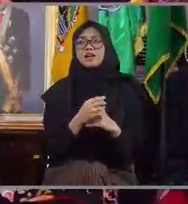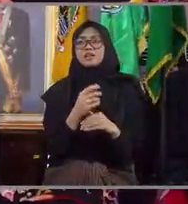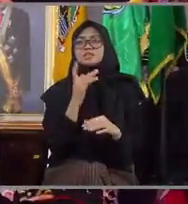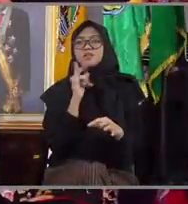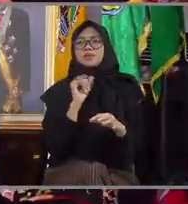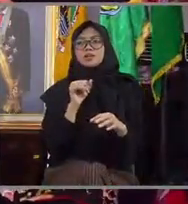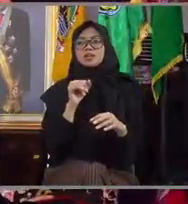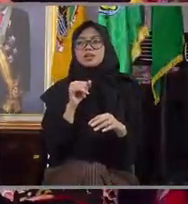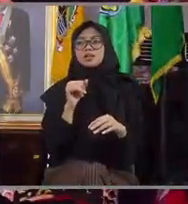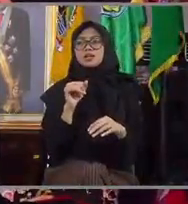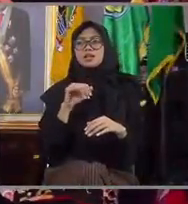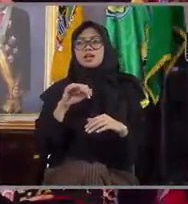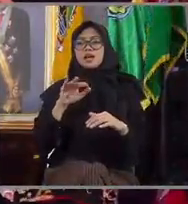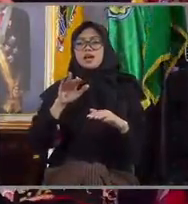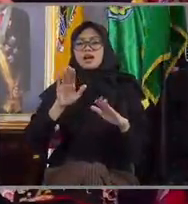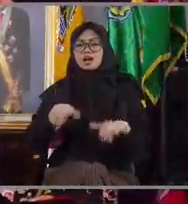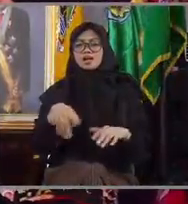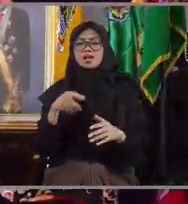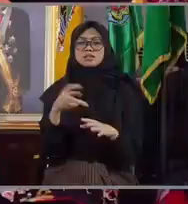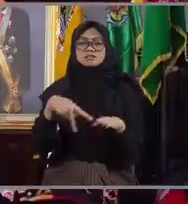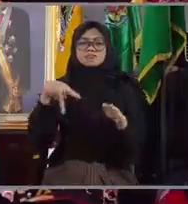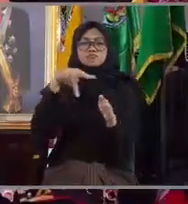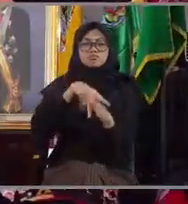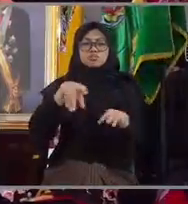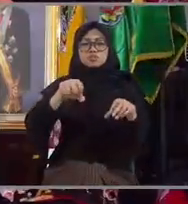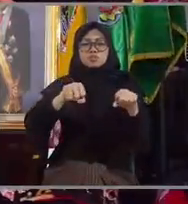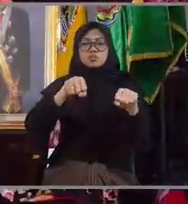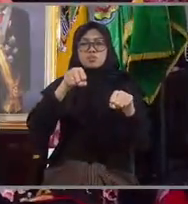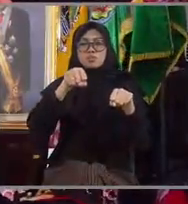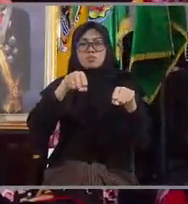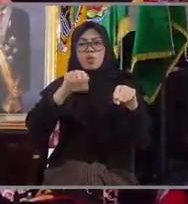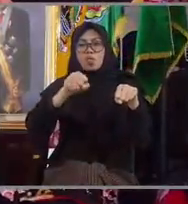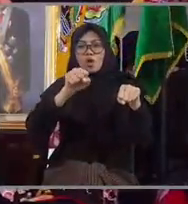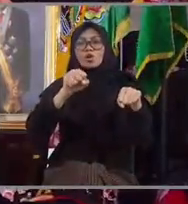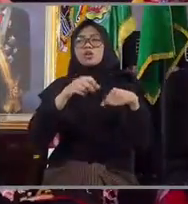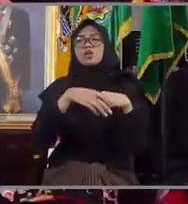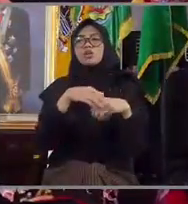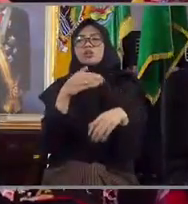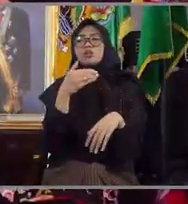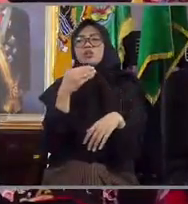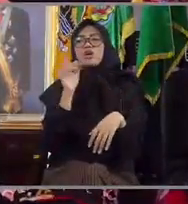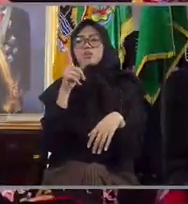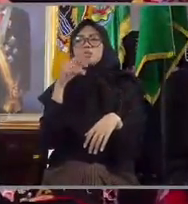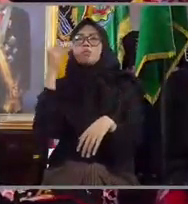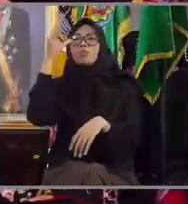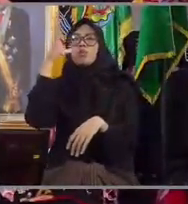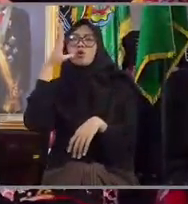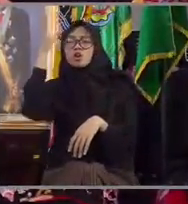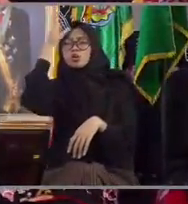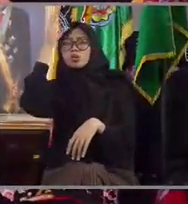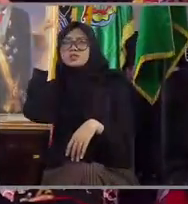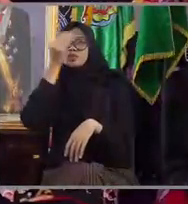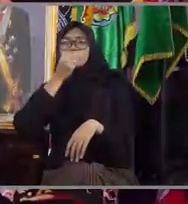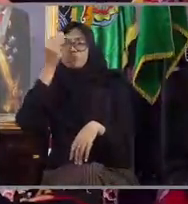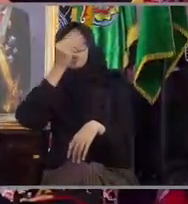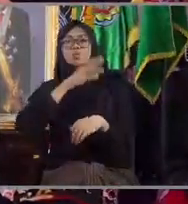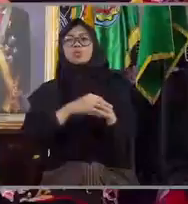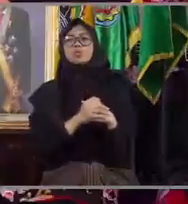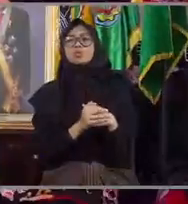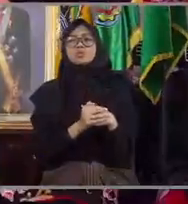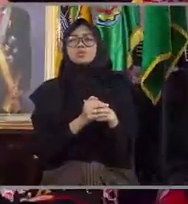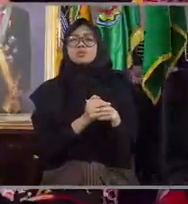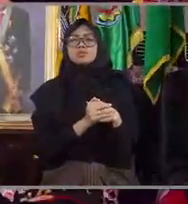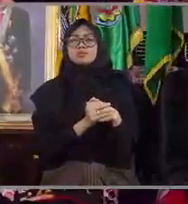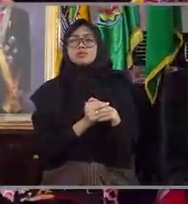siswa menggunakan sepeda motor selesai lebih efektif Karena itu adalah kesibukan orang tua begitu juga jarak antar sekolah dengan